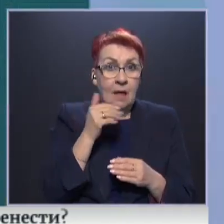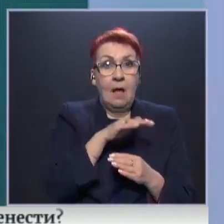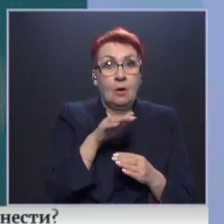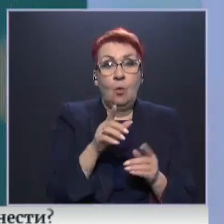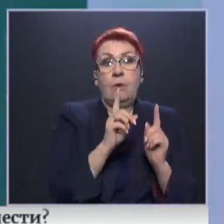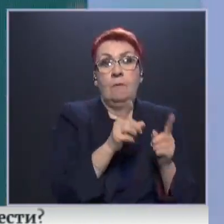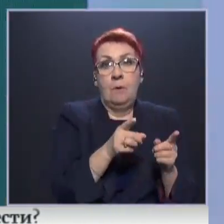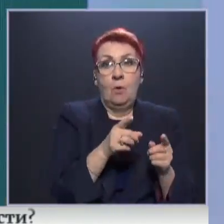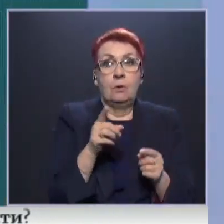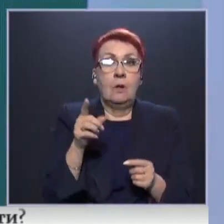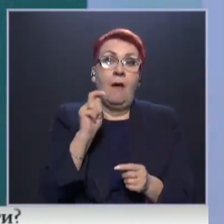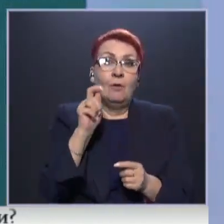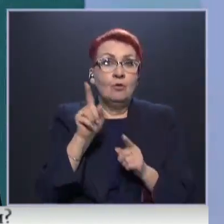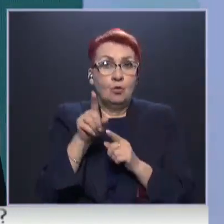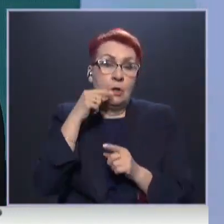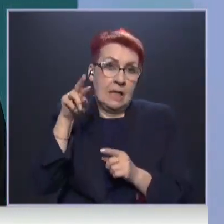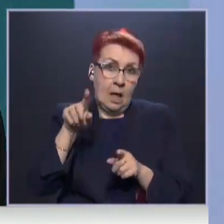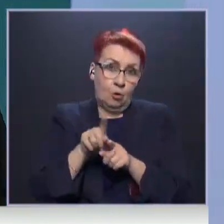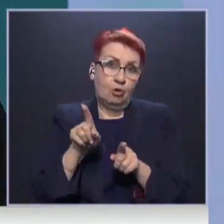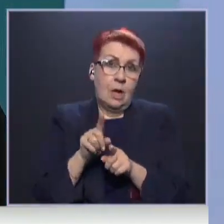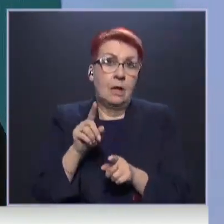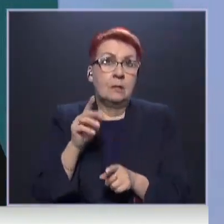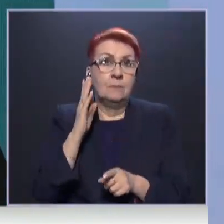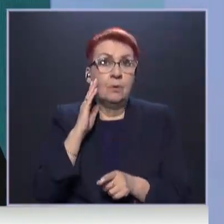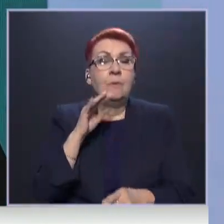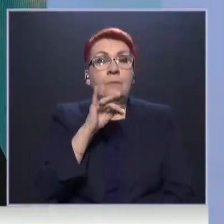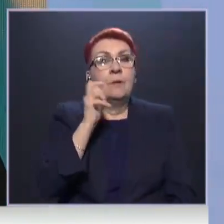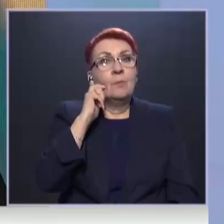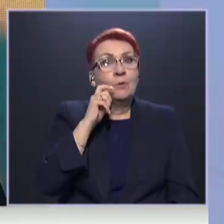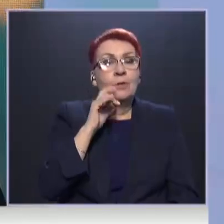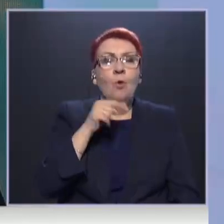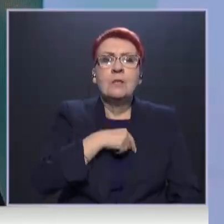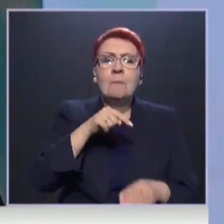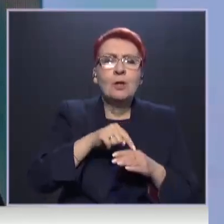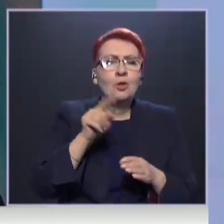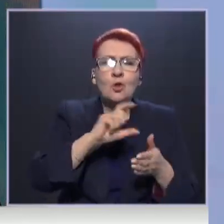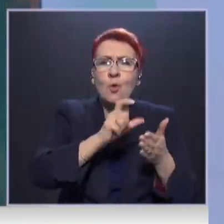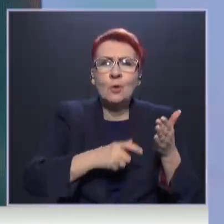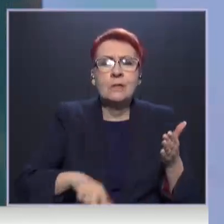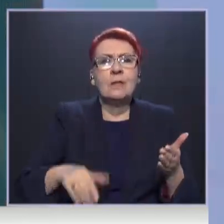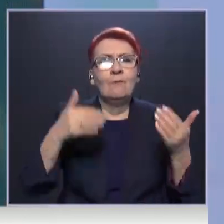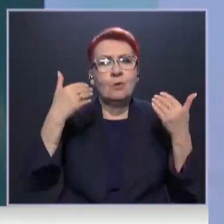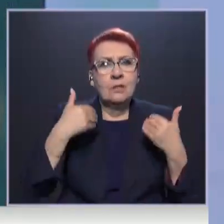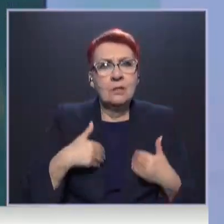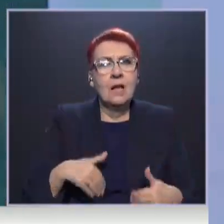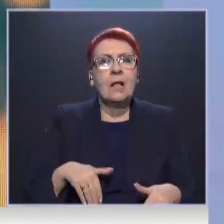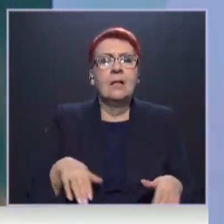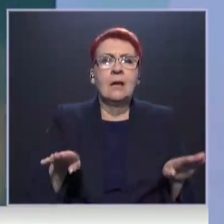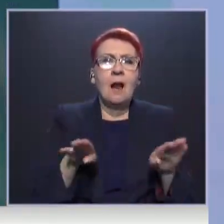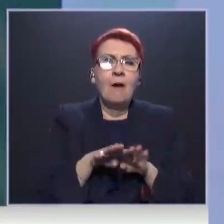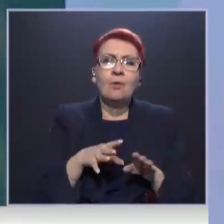Александр Сергеевич Пушкин. И хоть бесчувственному телу равно